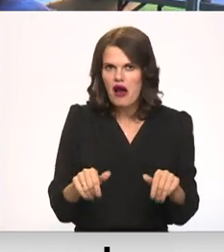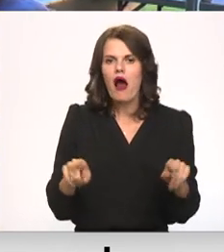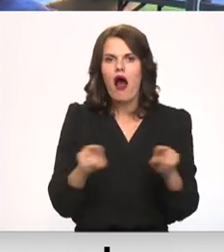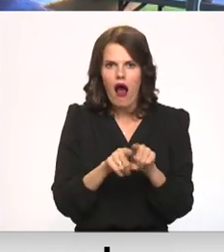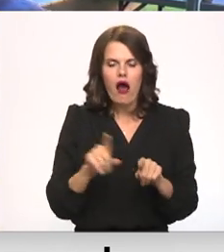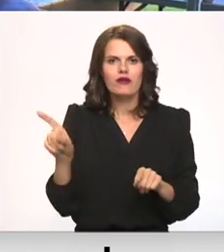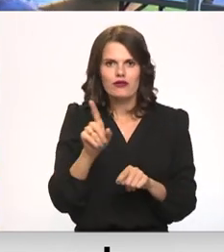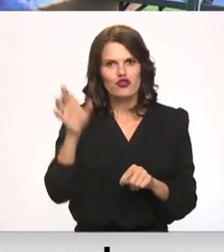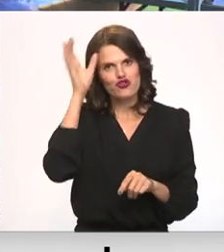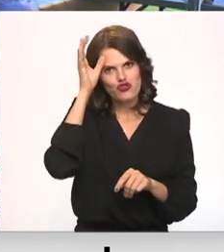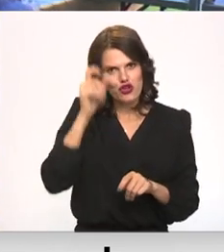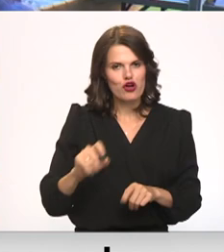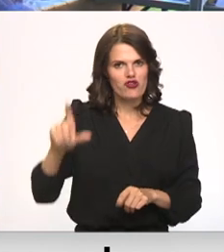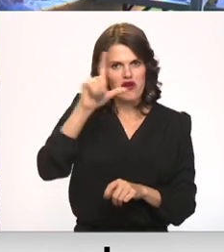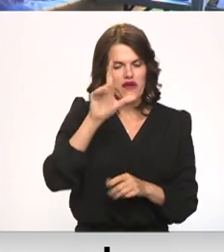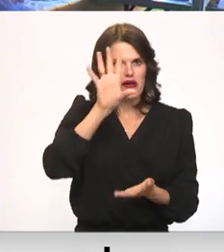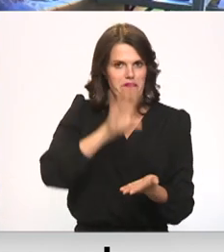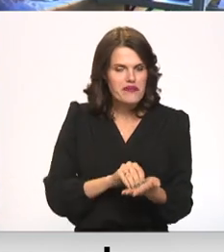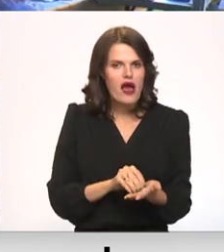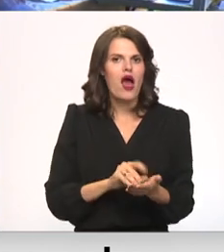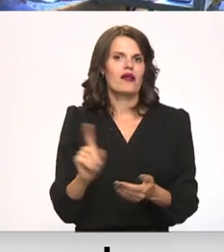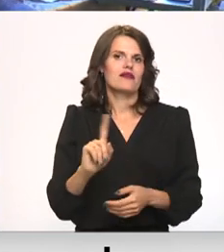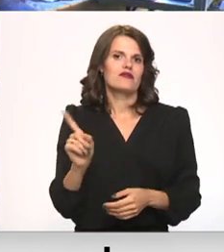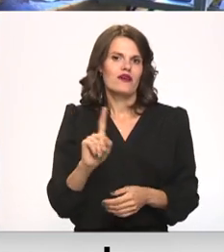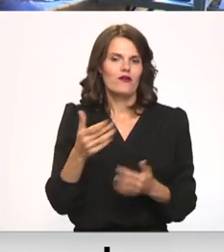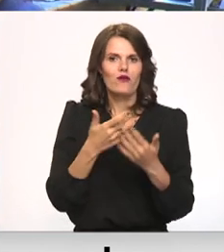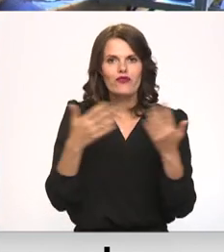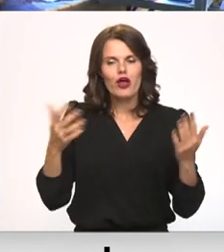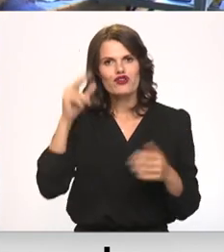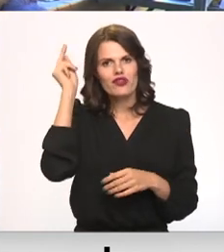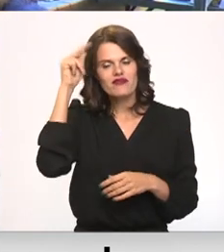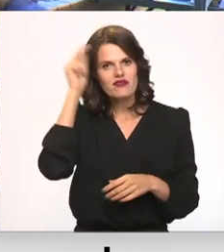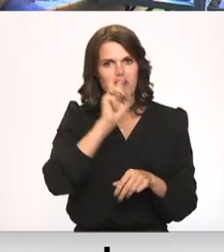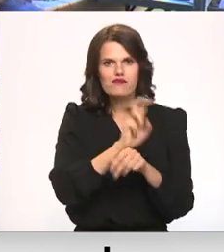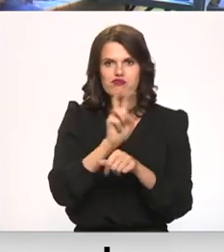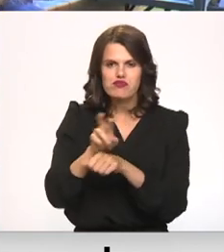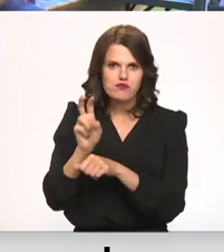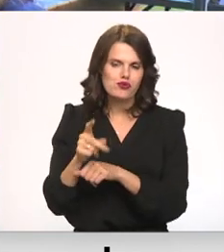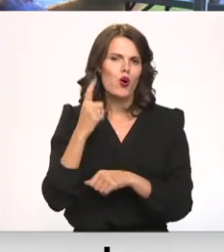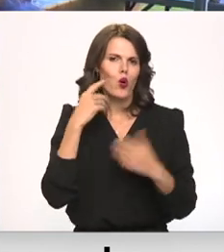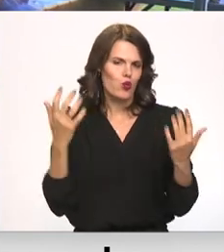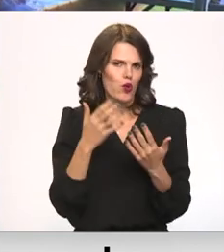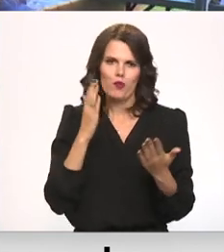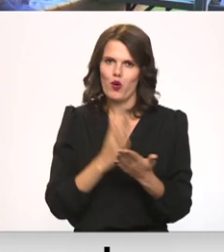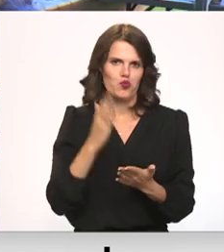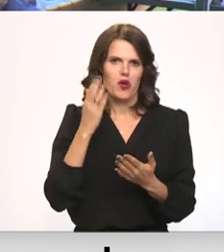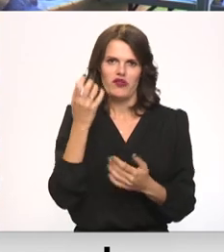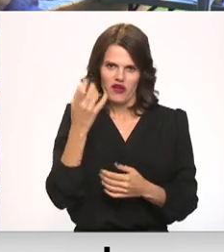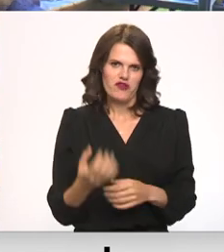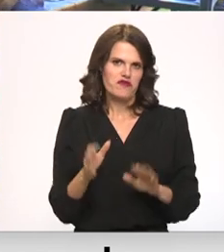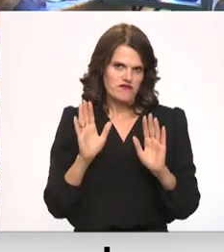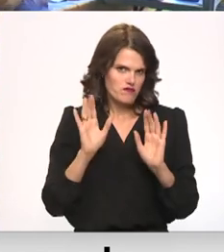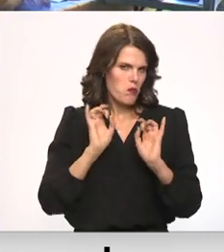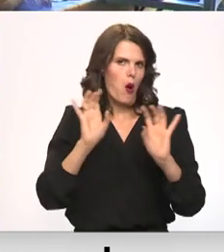arī zināšanas vairāk, es uzskatu, ir dažādi semināri un es domāju, ka noteikti vīnogas kļūst